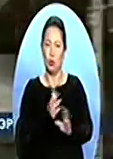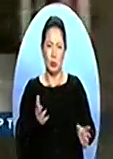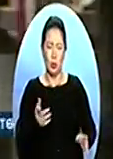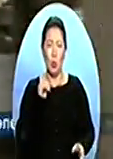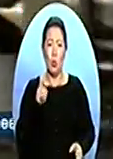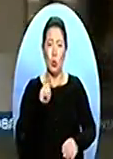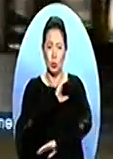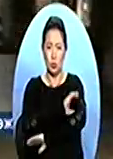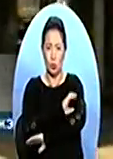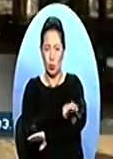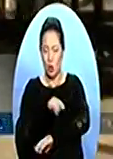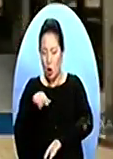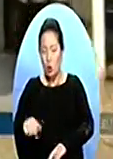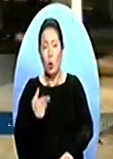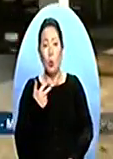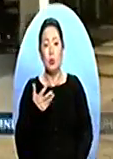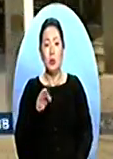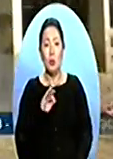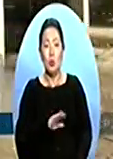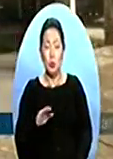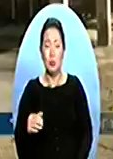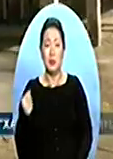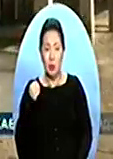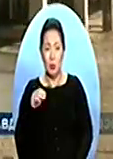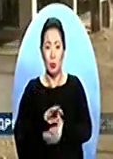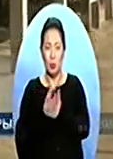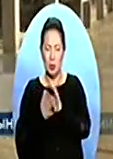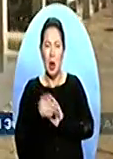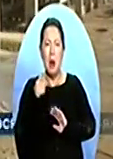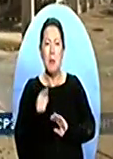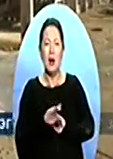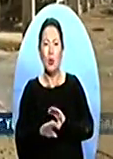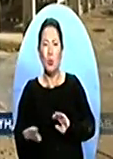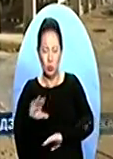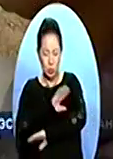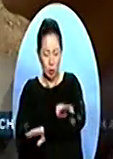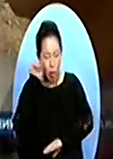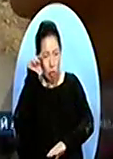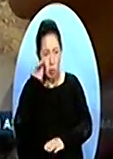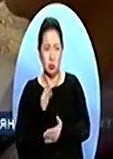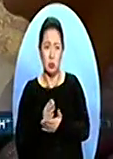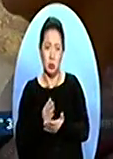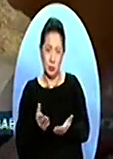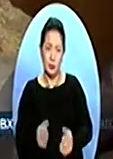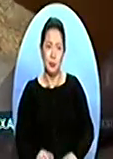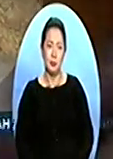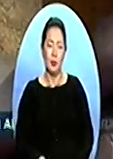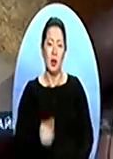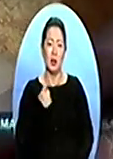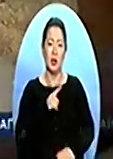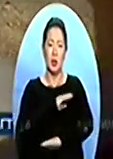хуучин сургууль нь уг нь 350 хүүхдийн хүчин чадалтайч 1000 гаруй сурагч хичээллэж байгаа юм байна. Одоо манайд нэг ангид